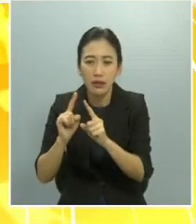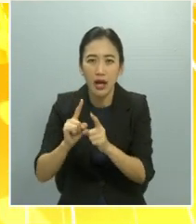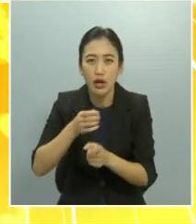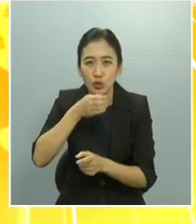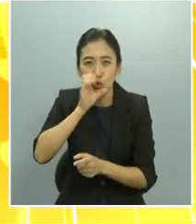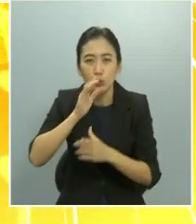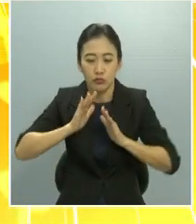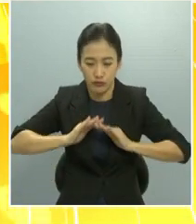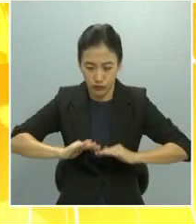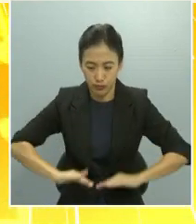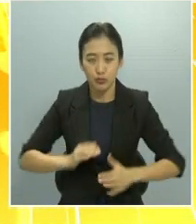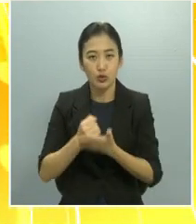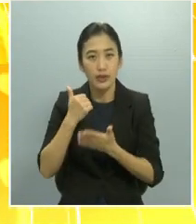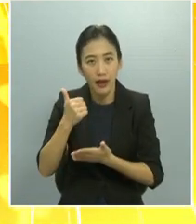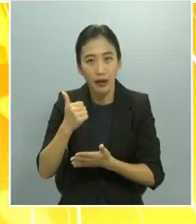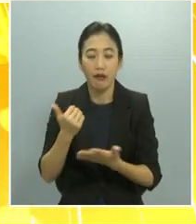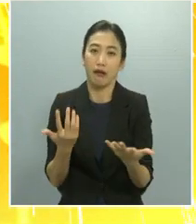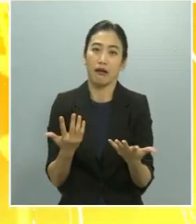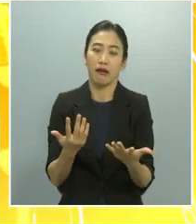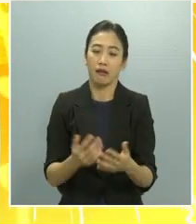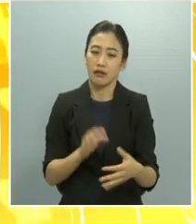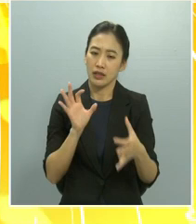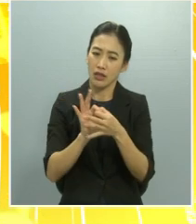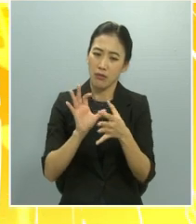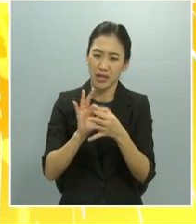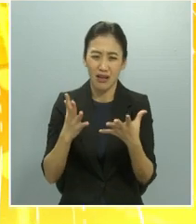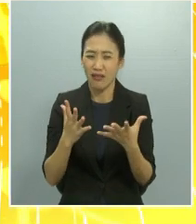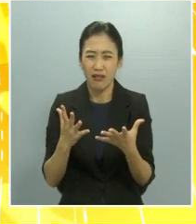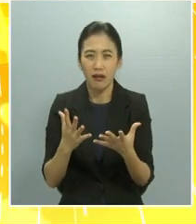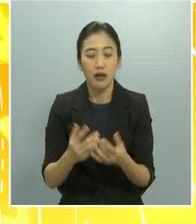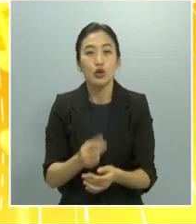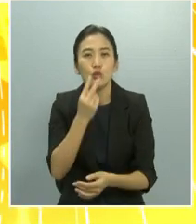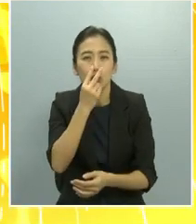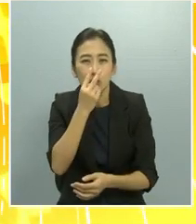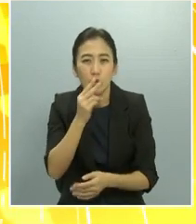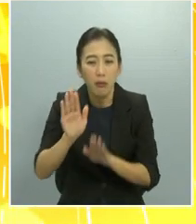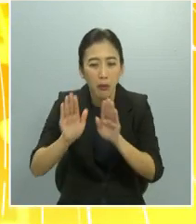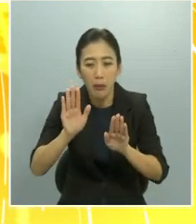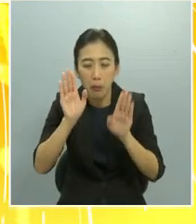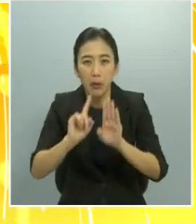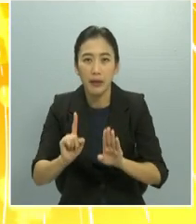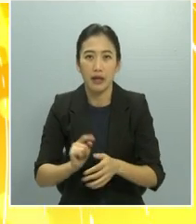ท่านผู้ชมอันนี้ต้องตามกันดูก็พร้อมจะรับฟังว่าตกลงมันเป็นยังไงแต่มันมีคนเชื่อเยอะนะตูน